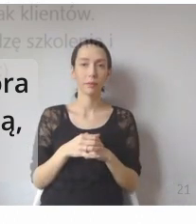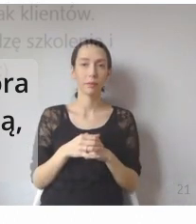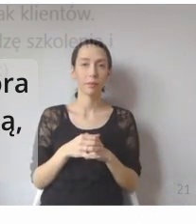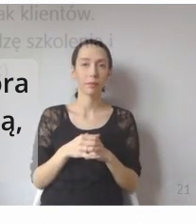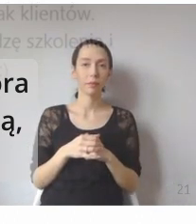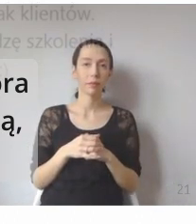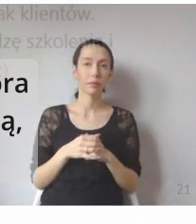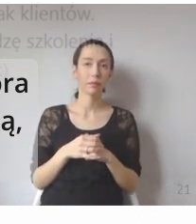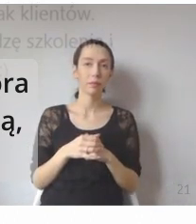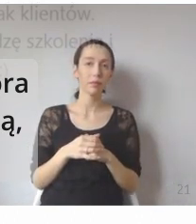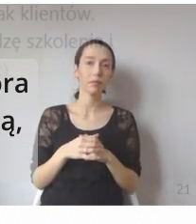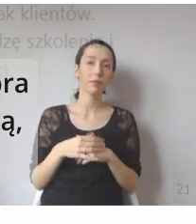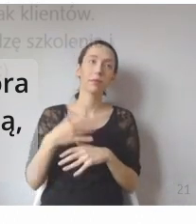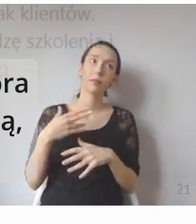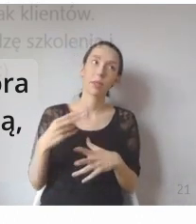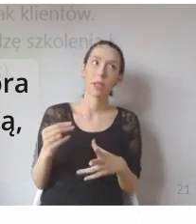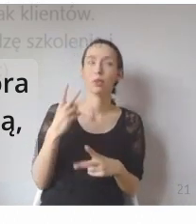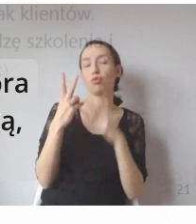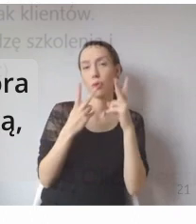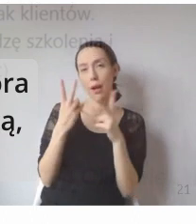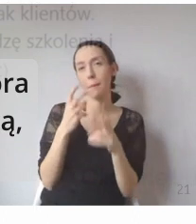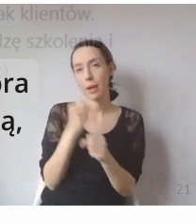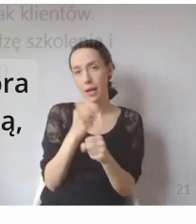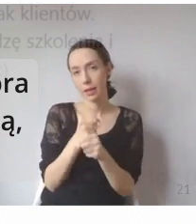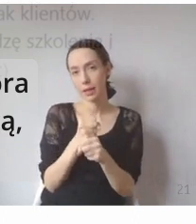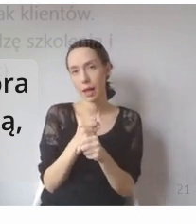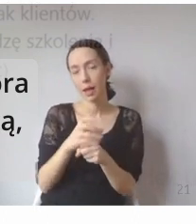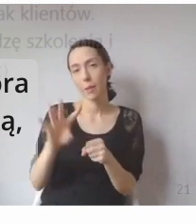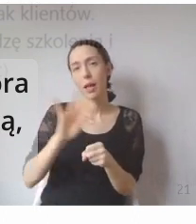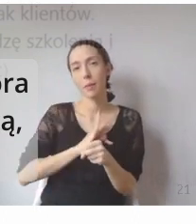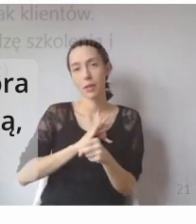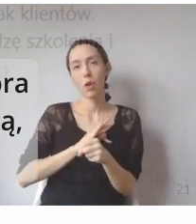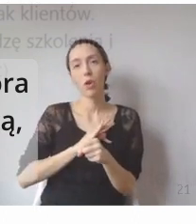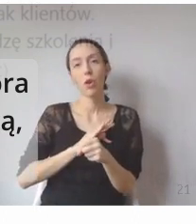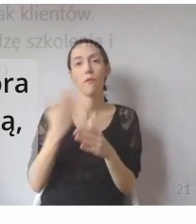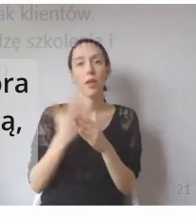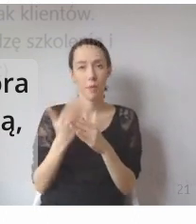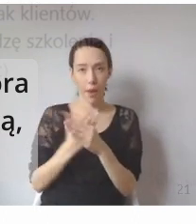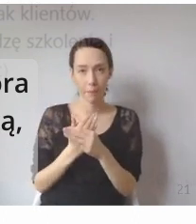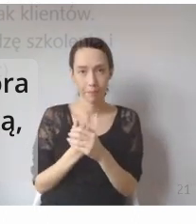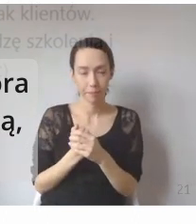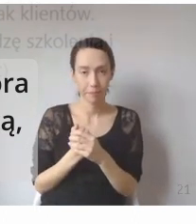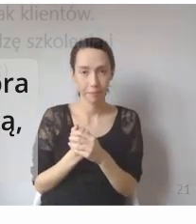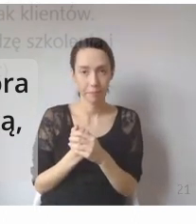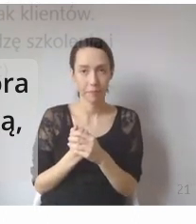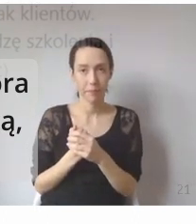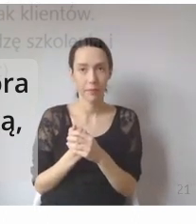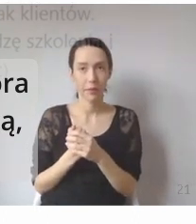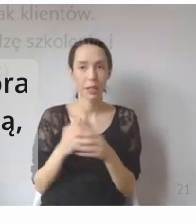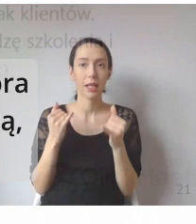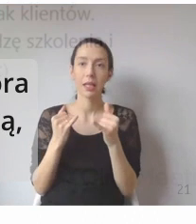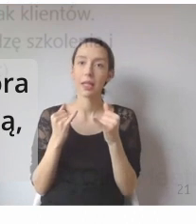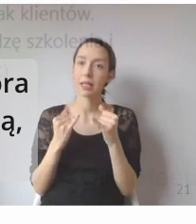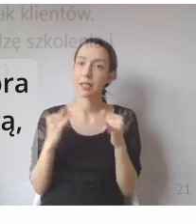która nie, jakby nie szuka pracy, tylko ma własną działalność gospodarczą. Więc tutaj jest inny